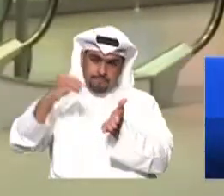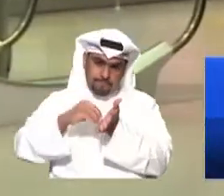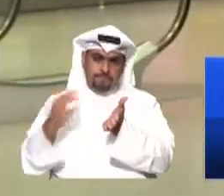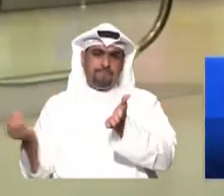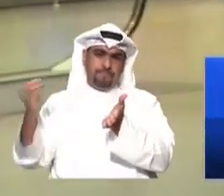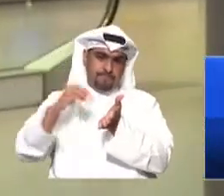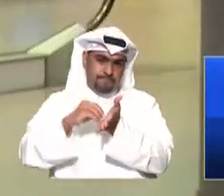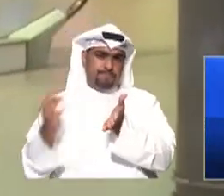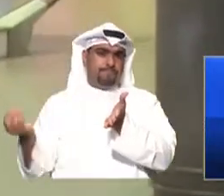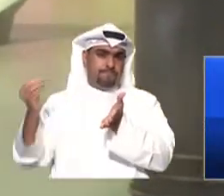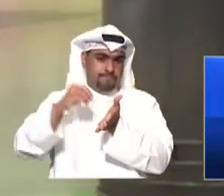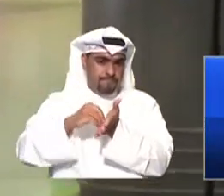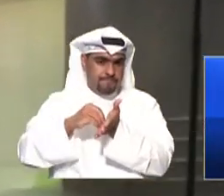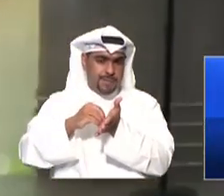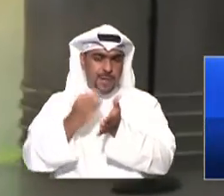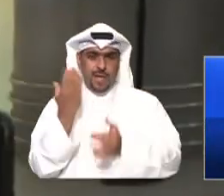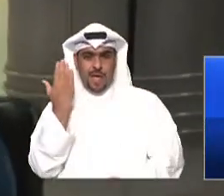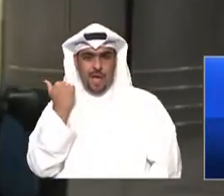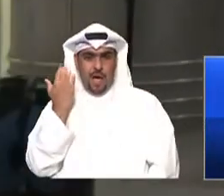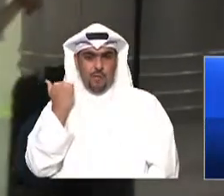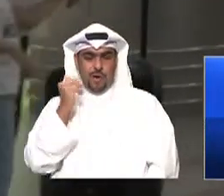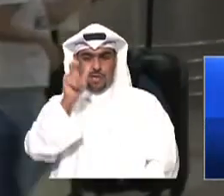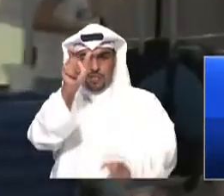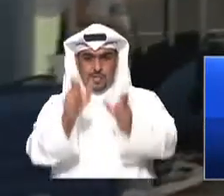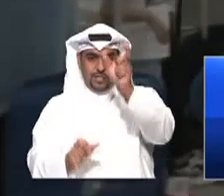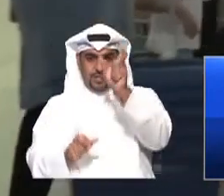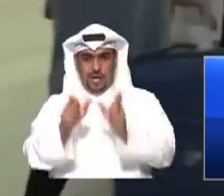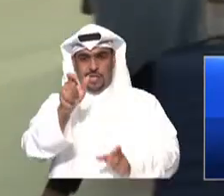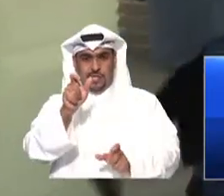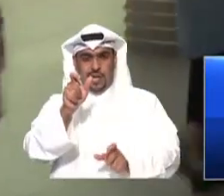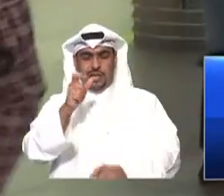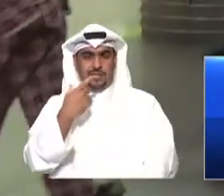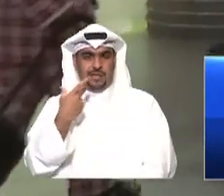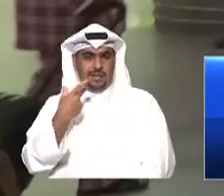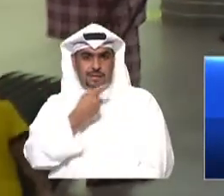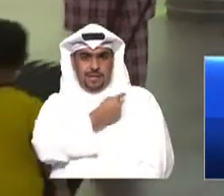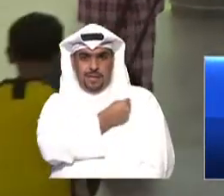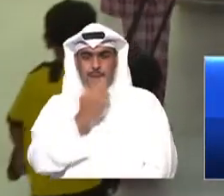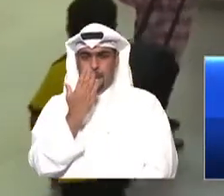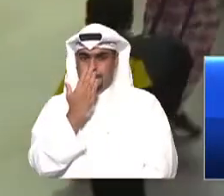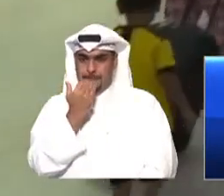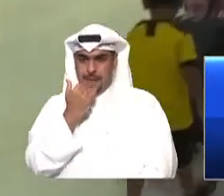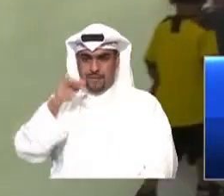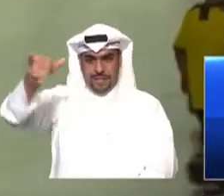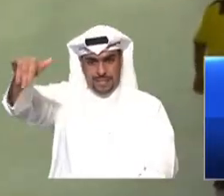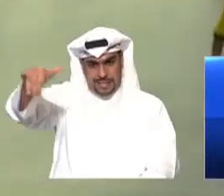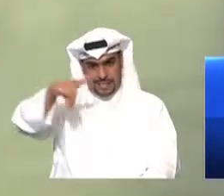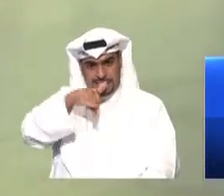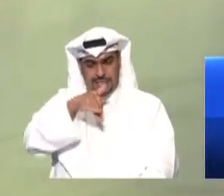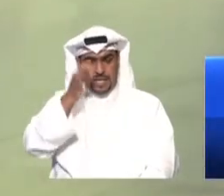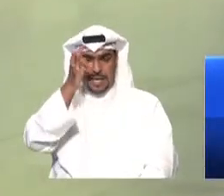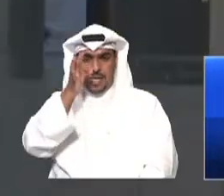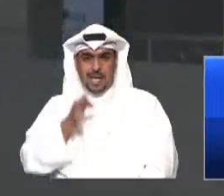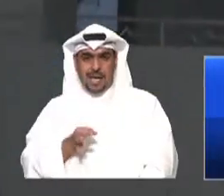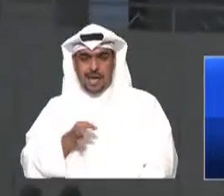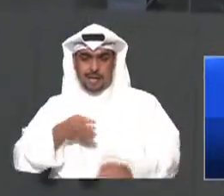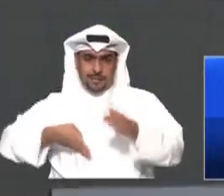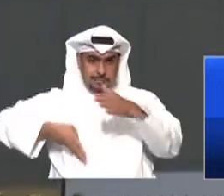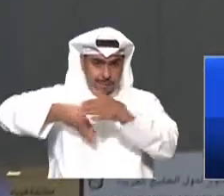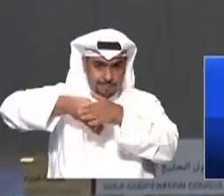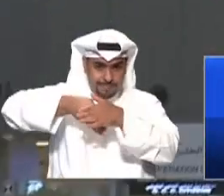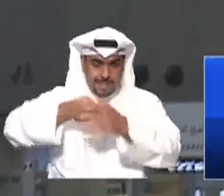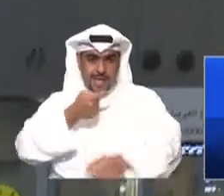دخول غير الكويتيين المحصنين باللقاحات المعتمدة من قبل وزارة الصحة ورفع الحركة والطاقة